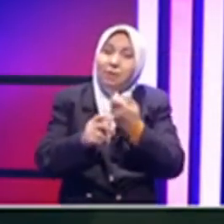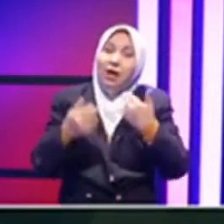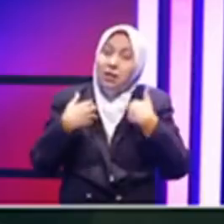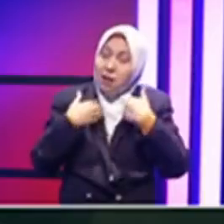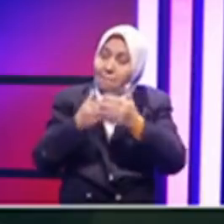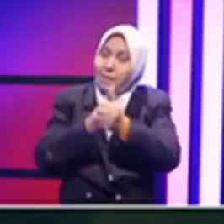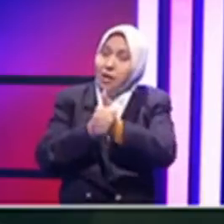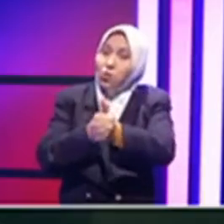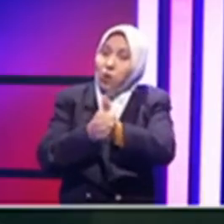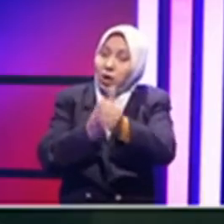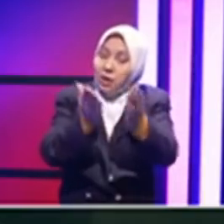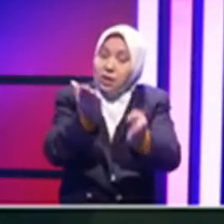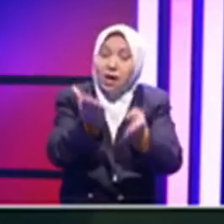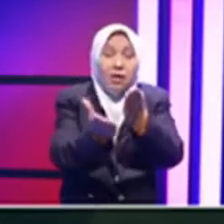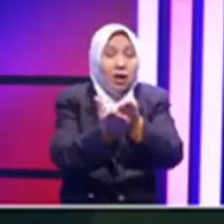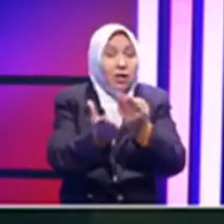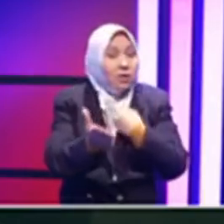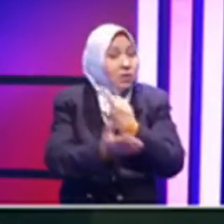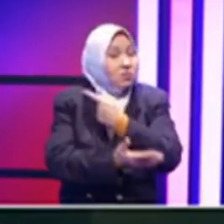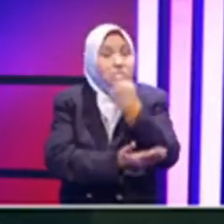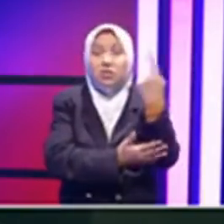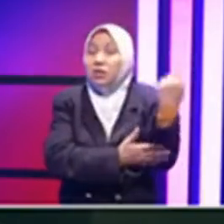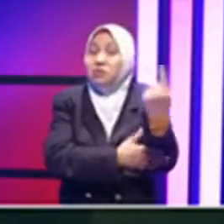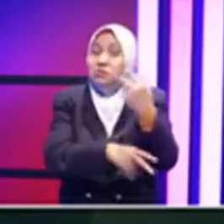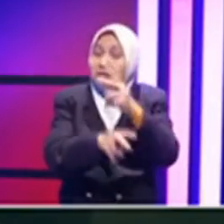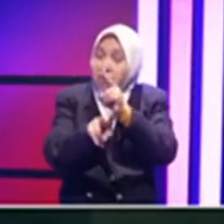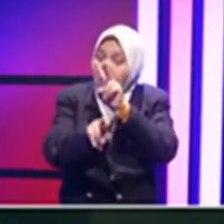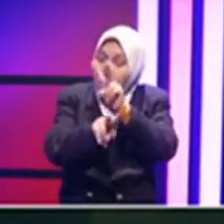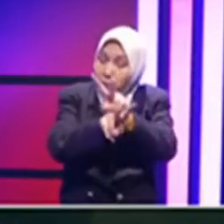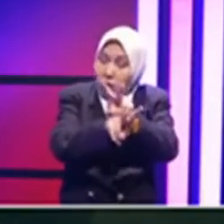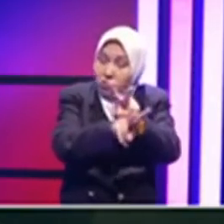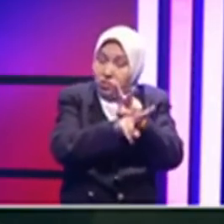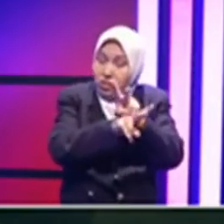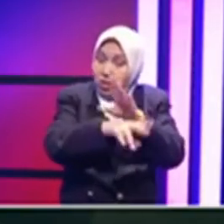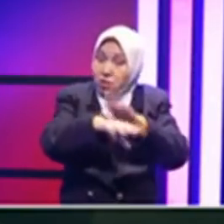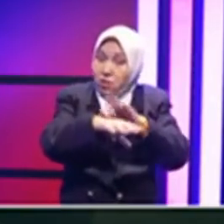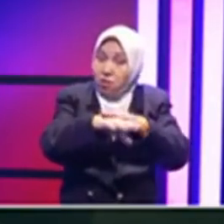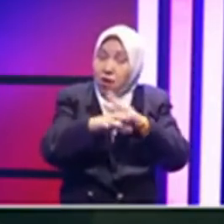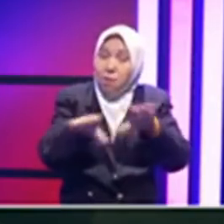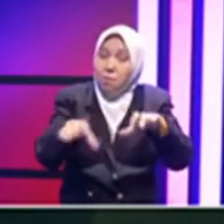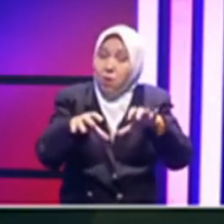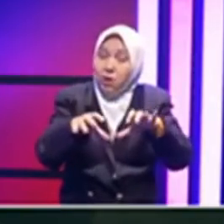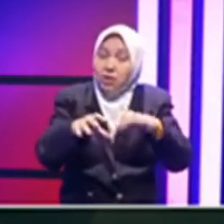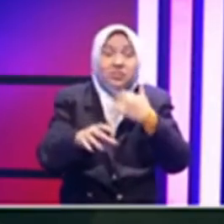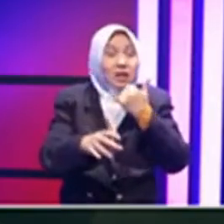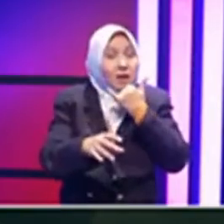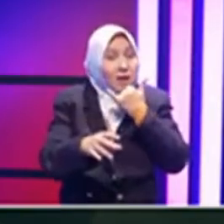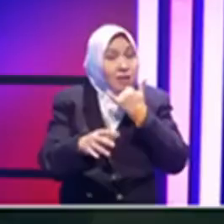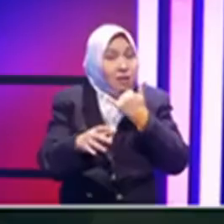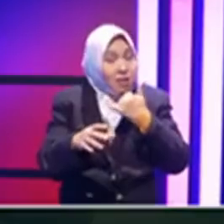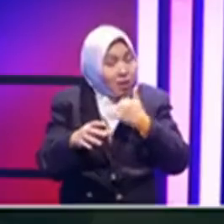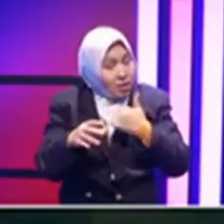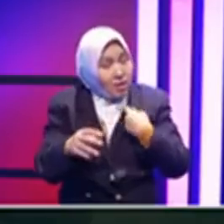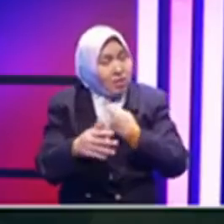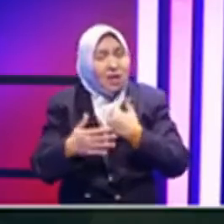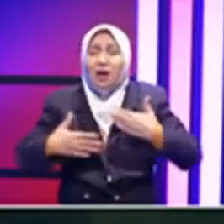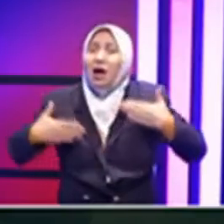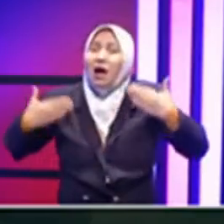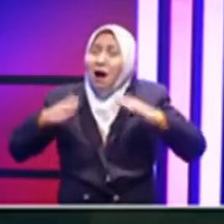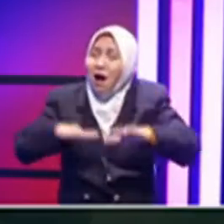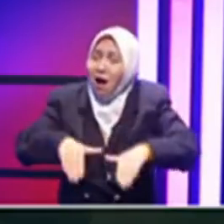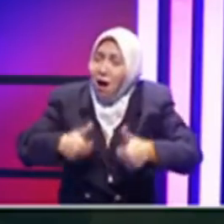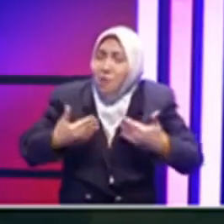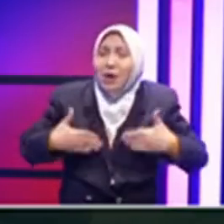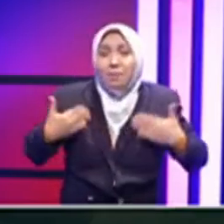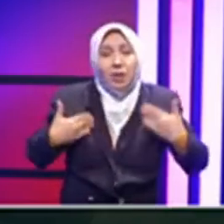panduan hidayah supaya kita sentiasa diawasi, ditegur kalau melakukan kesalahan sebagainya. Dalam suasana kita seronok sekalipun,